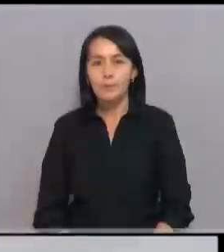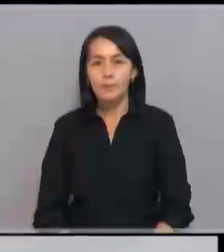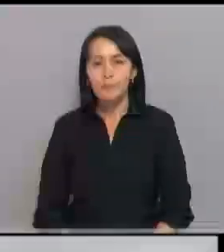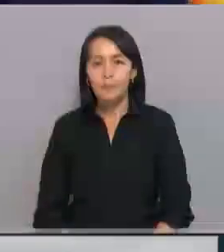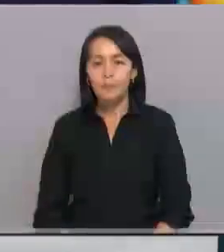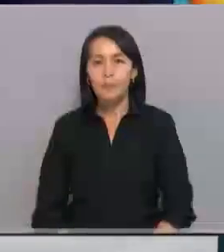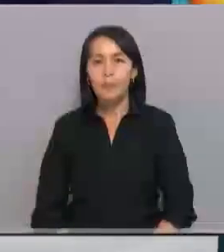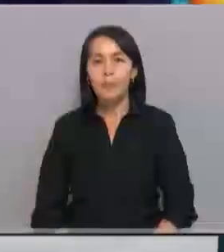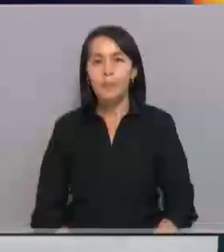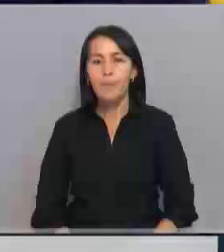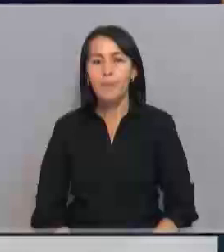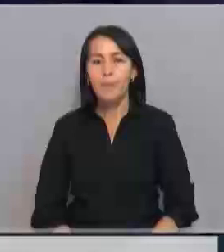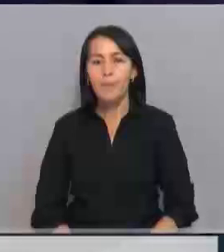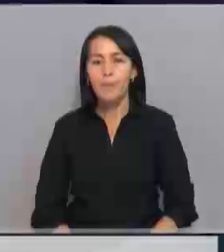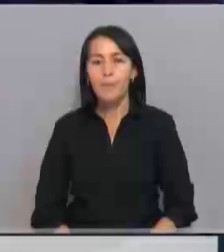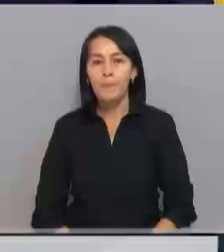Сарапшысы.